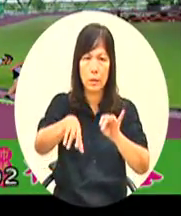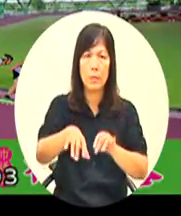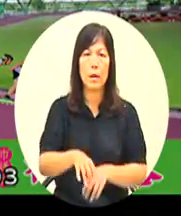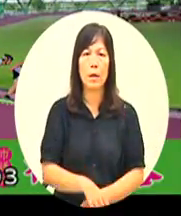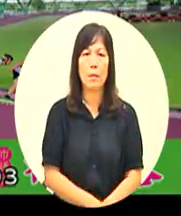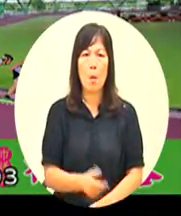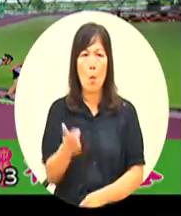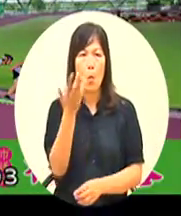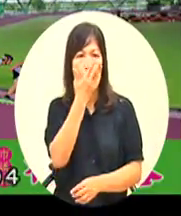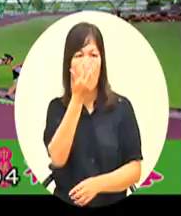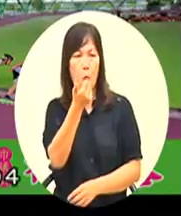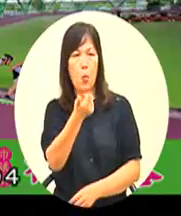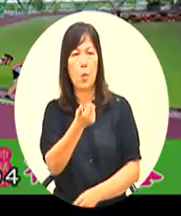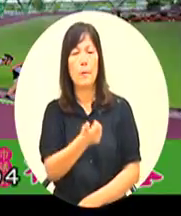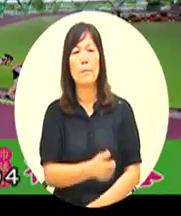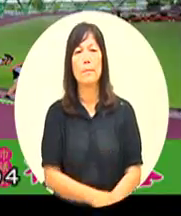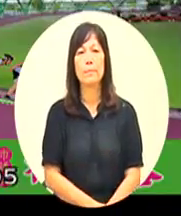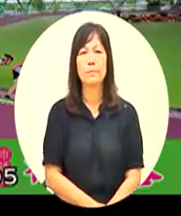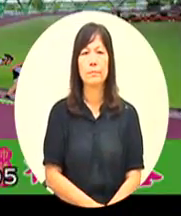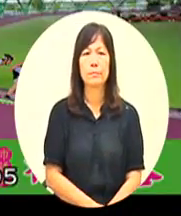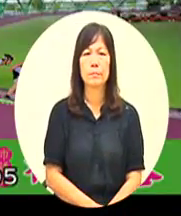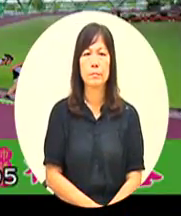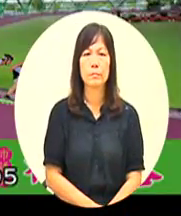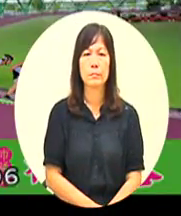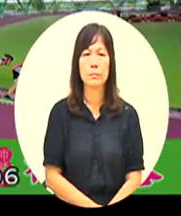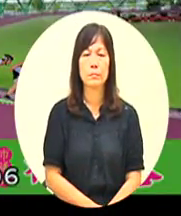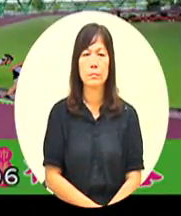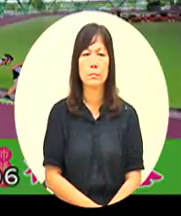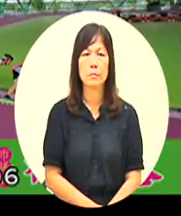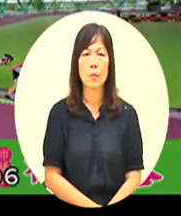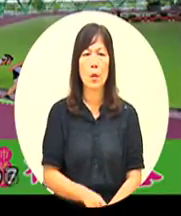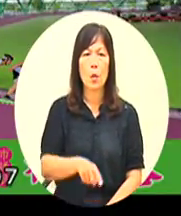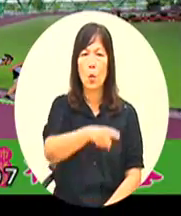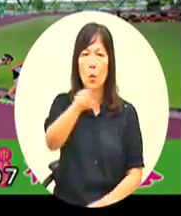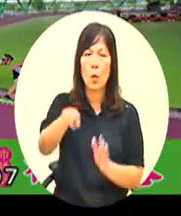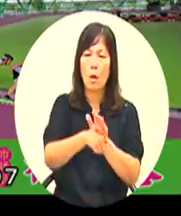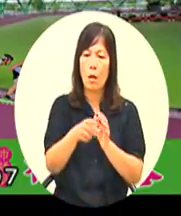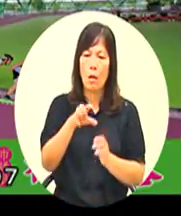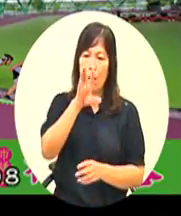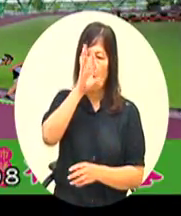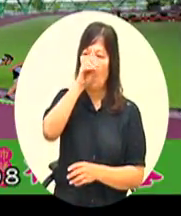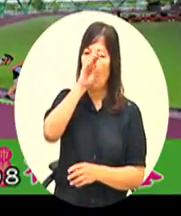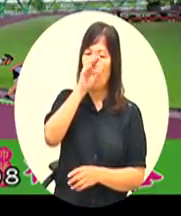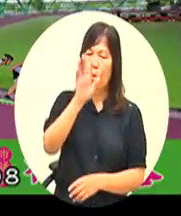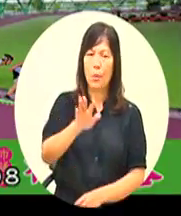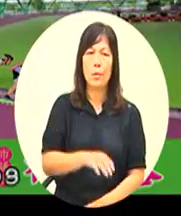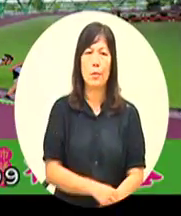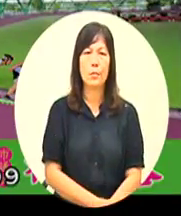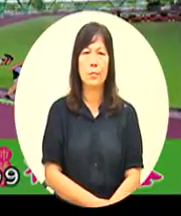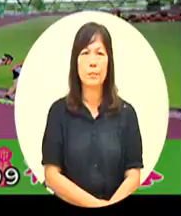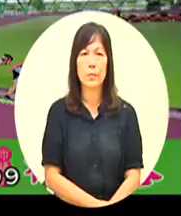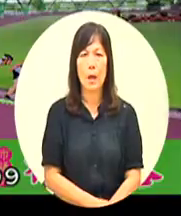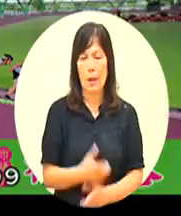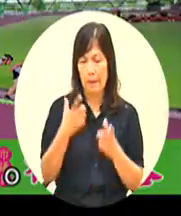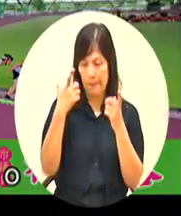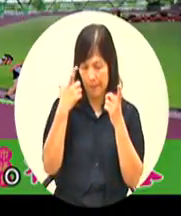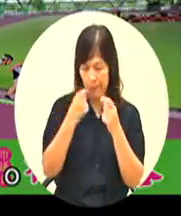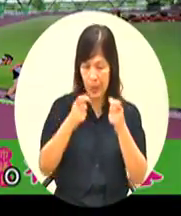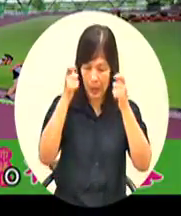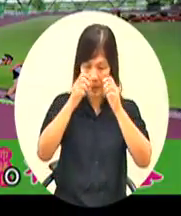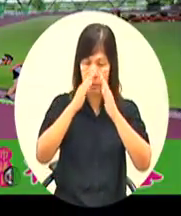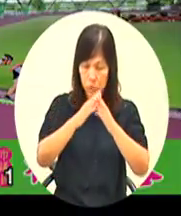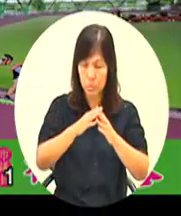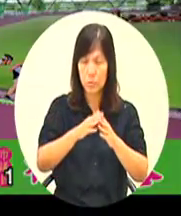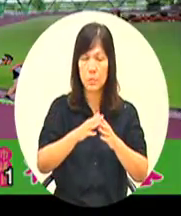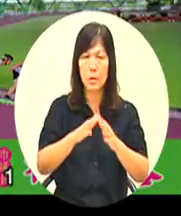有这么漂亮，你看它整个哇，看起来很新鲜的呢。我们是原高雄市的哦，那